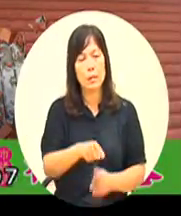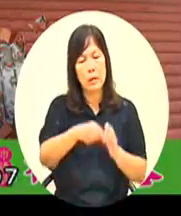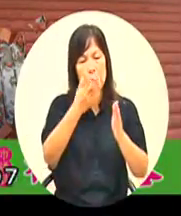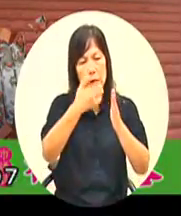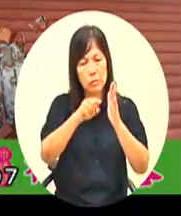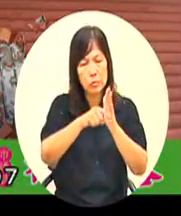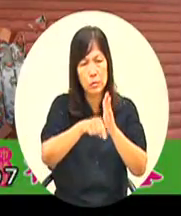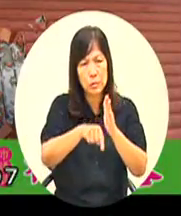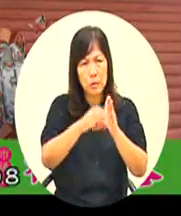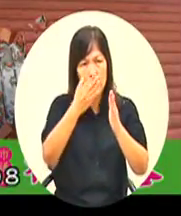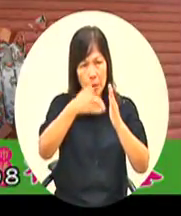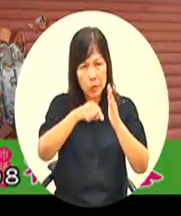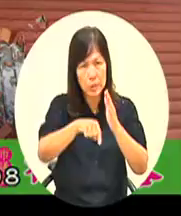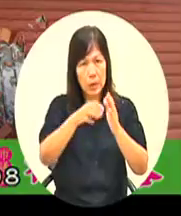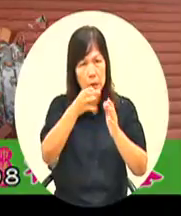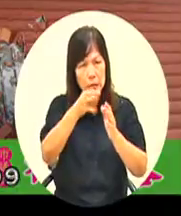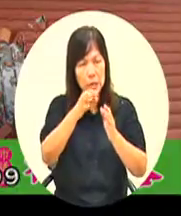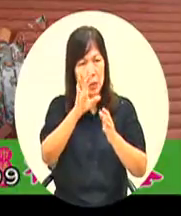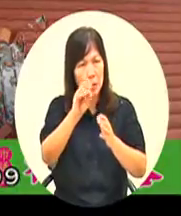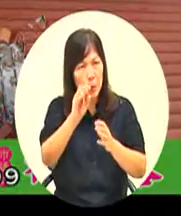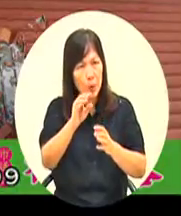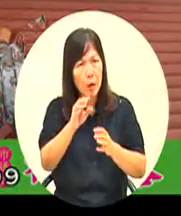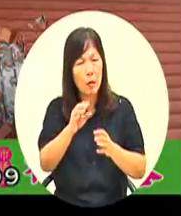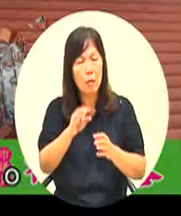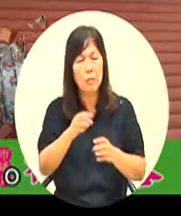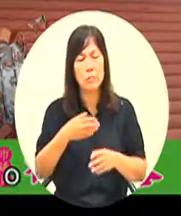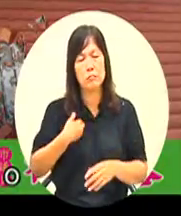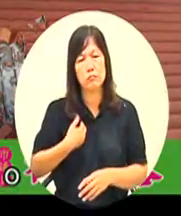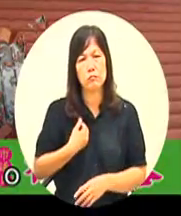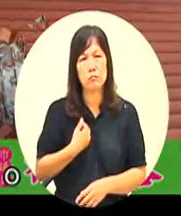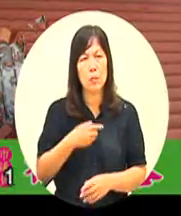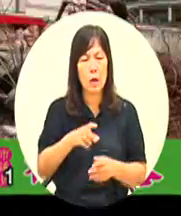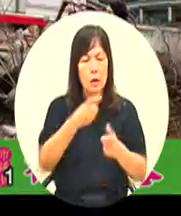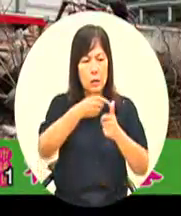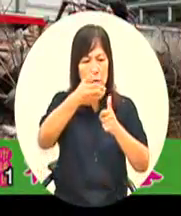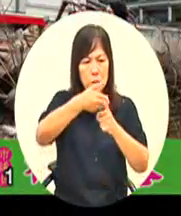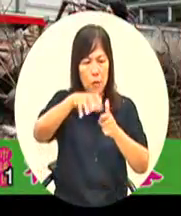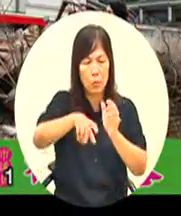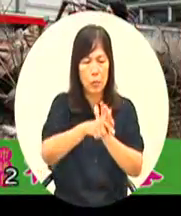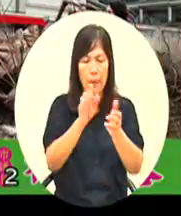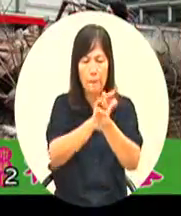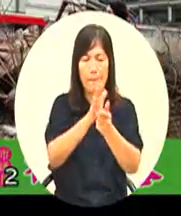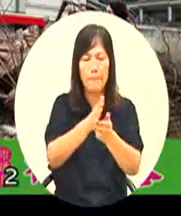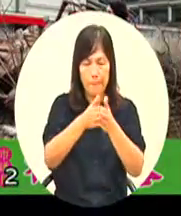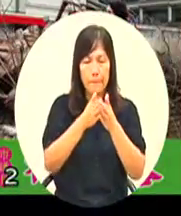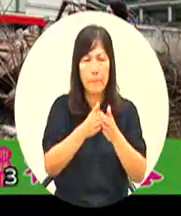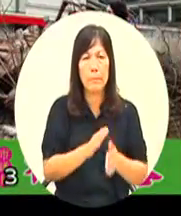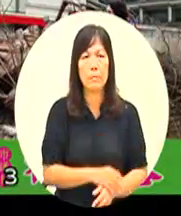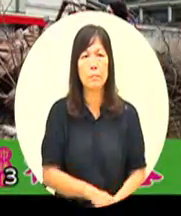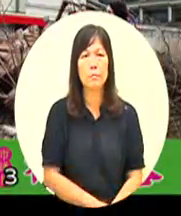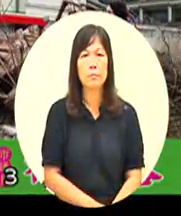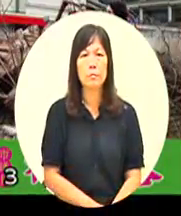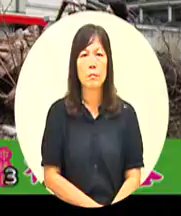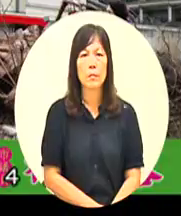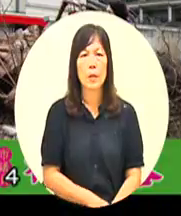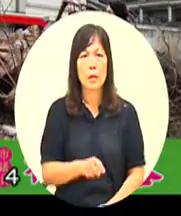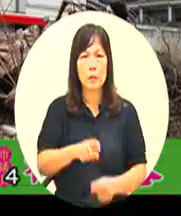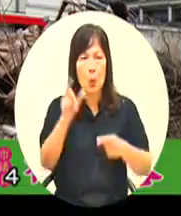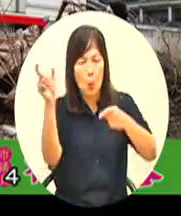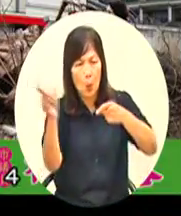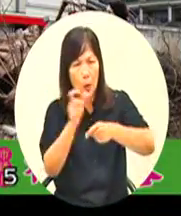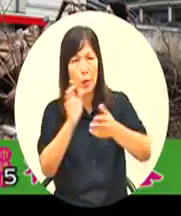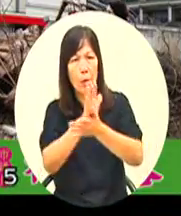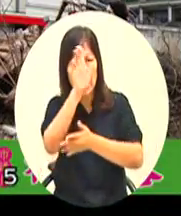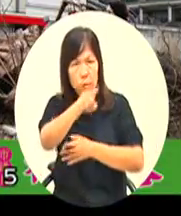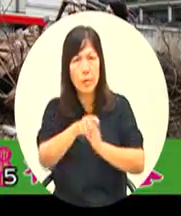是不是啊？有这么多的钱呐哈？我想我们教局应该去预祝啊哈。那这个是台风以后，这